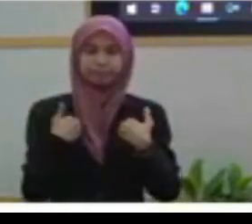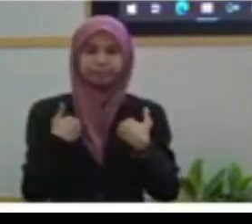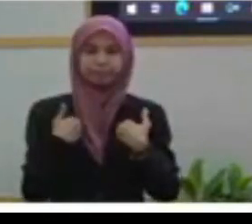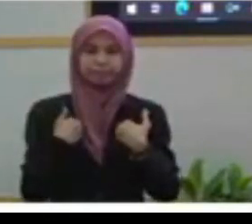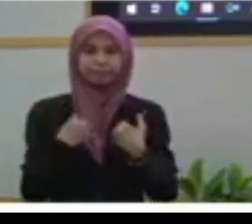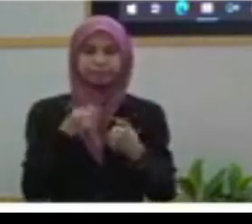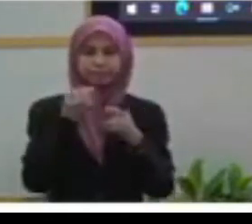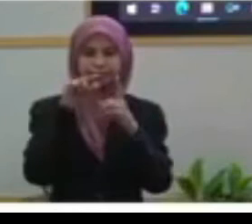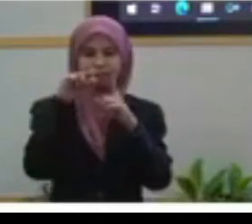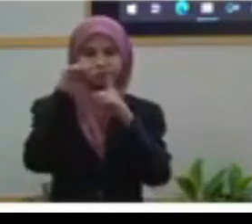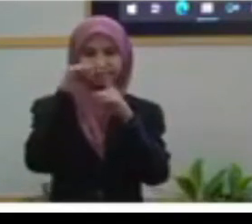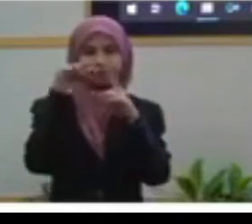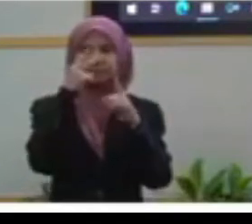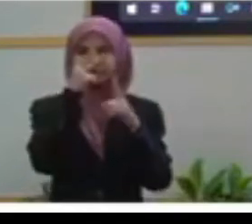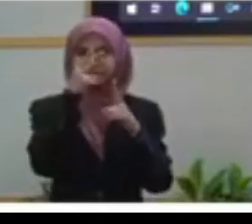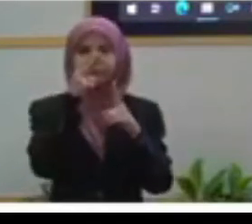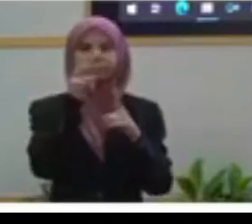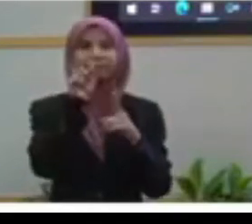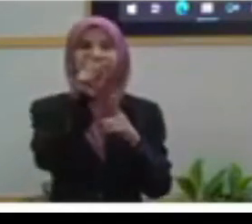OKU.